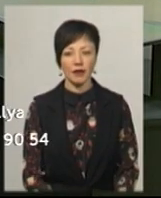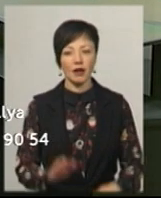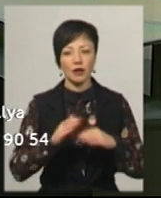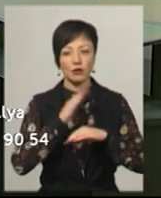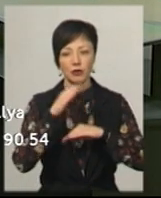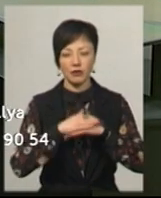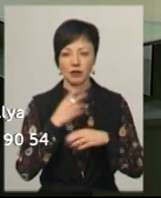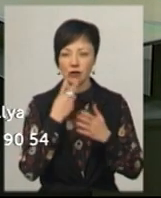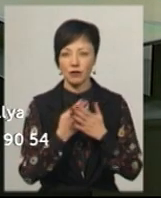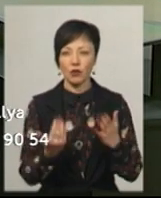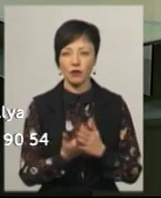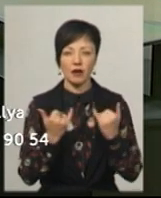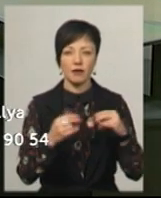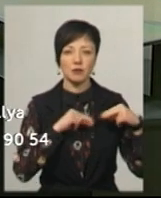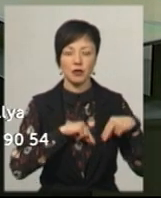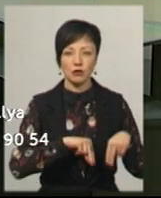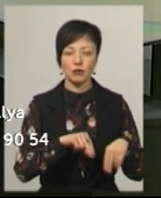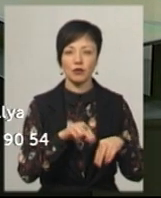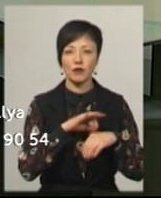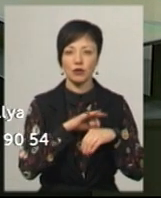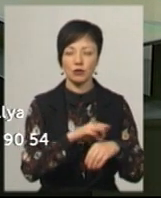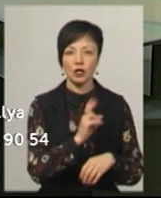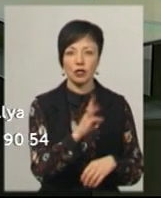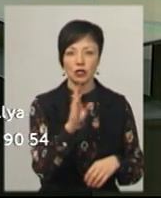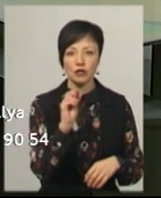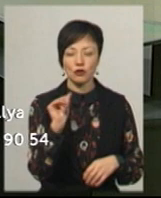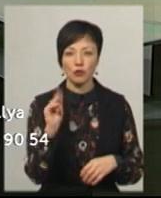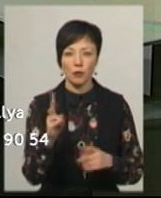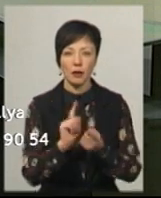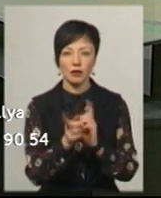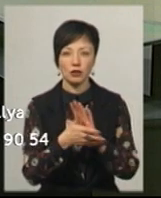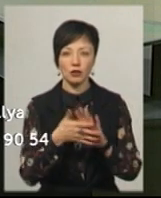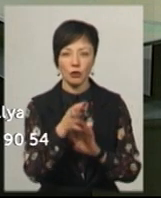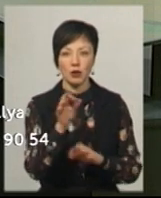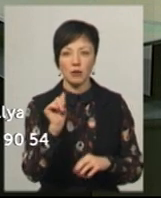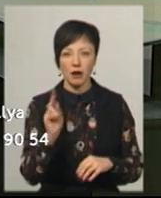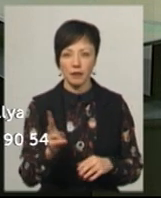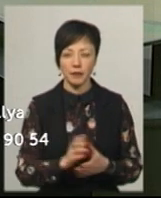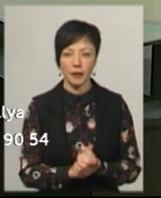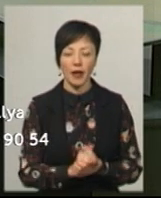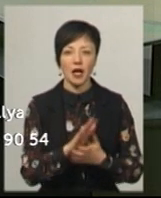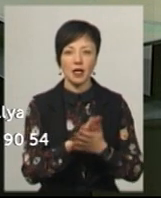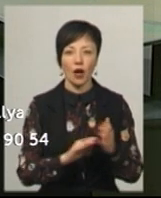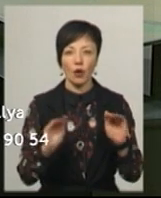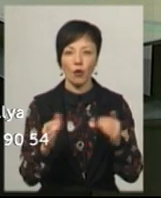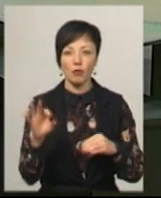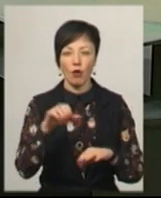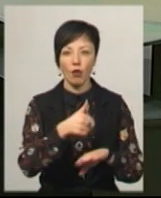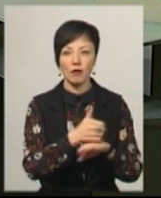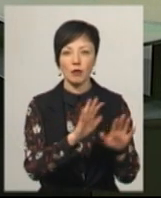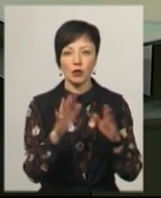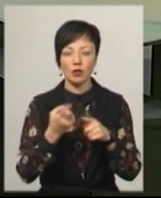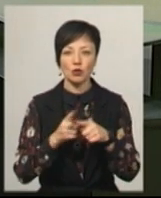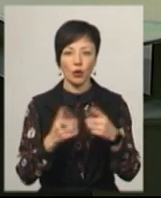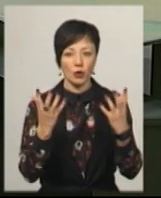Доброго вечора. Ви дивитесь новини. Для вас у студії працюють ведуча Катерина Шевчук. На жесту мову перекладає Ольга Рибак. Далі коротко про головні події